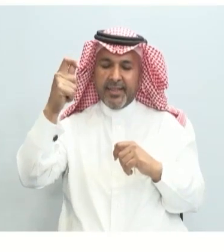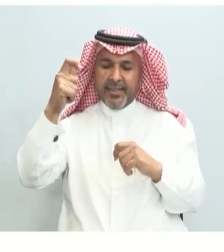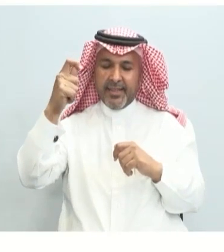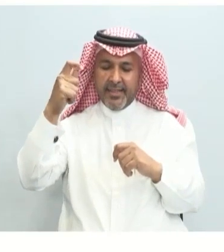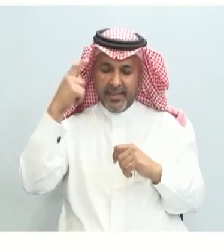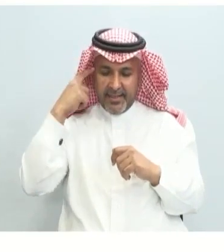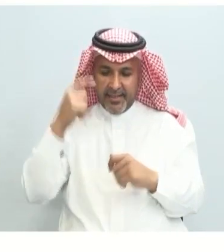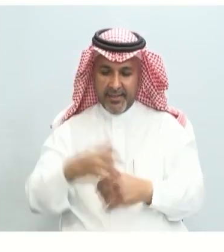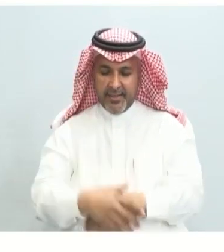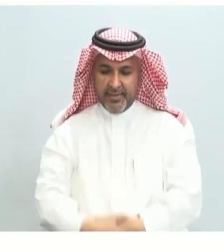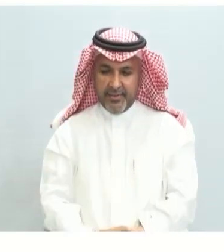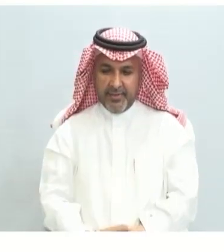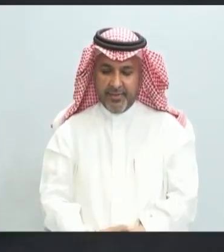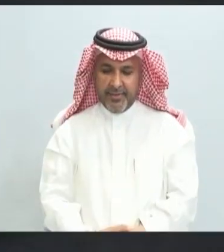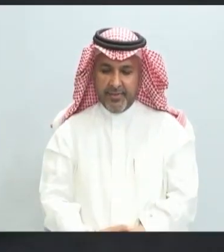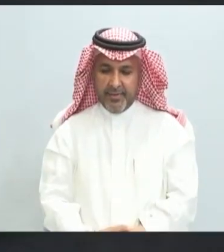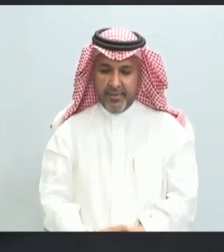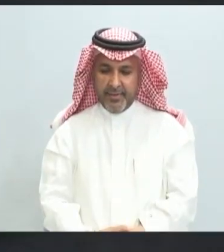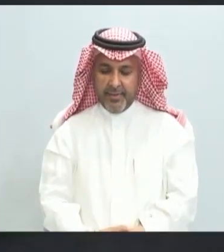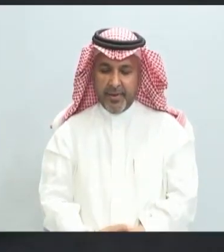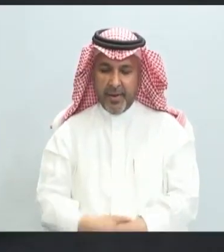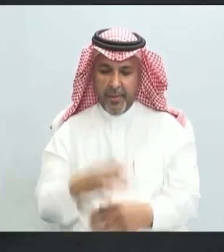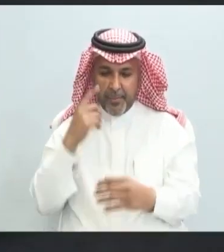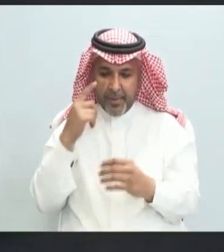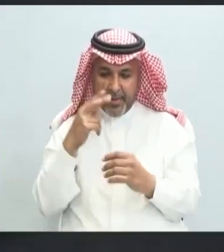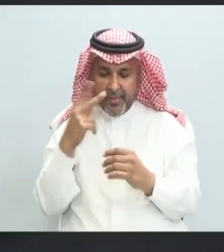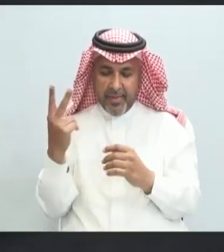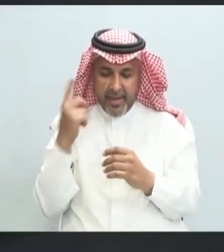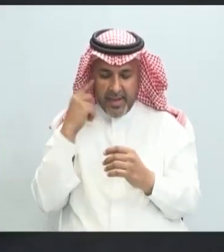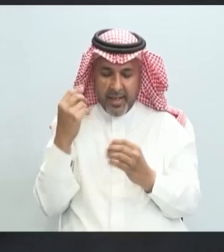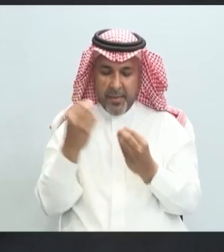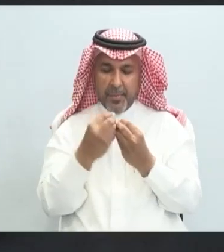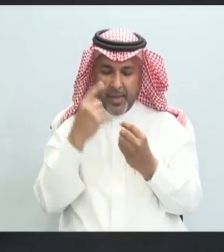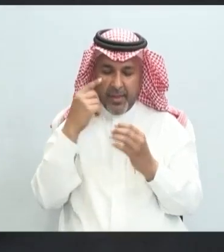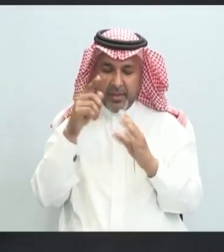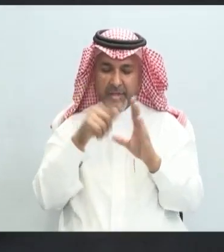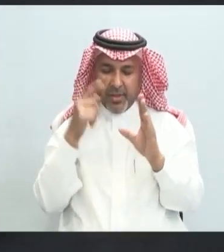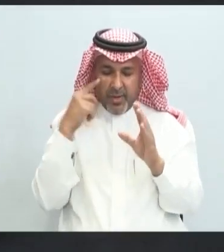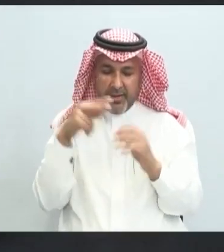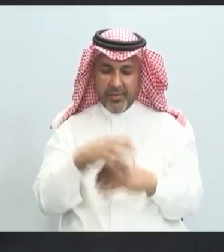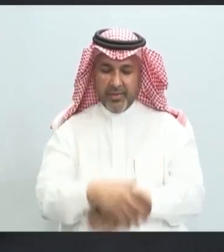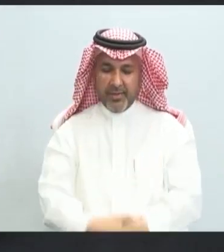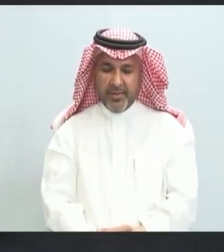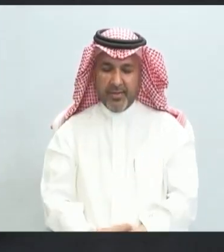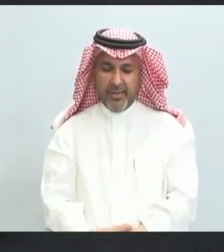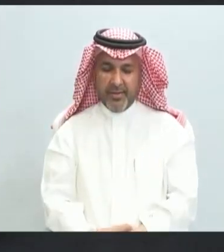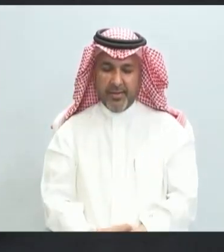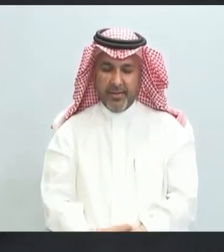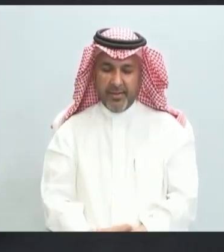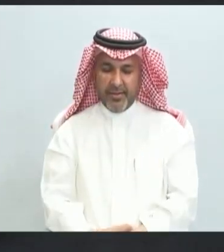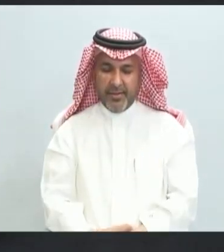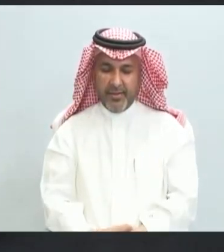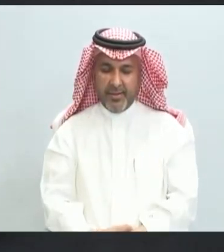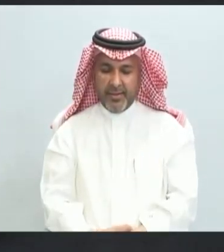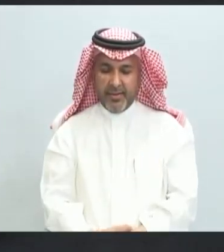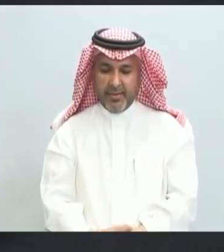واحد يقول لا في الجدول ما هي محصوره لكن طالما ان اعطاك انت ضلعين وزاويه ما لها دخل فيهم فهي زاويه تعتبر زاويه محصوره